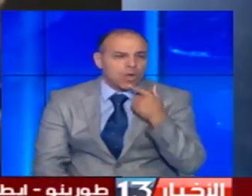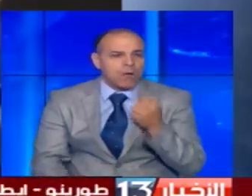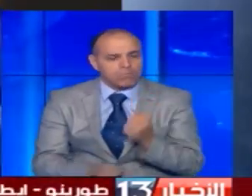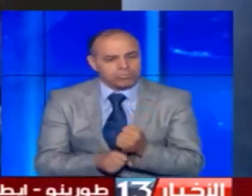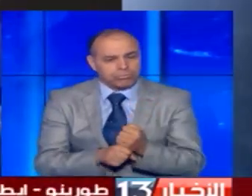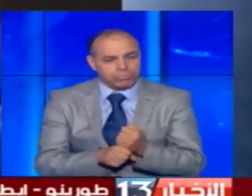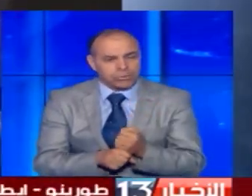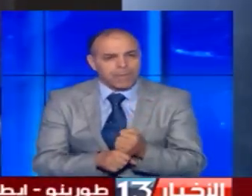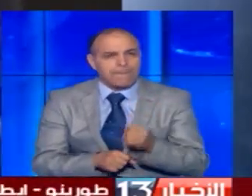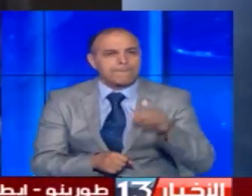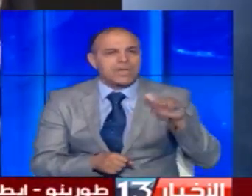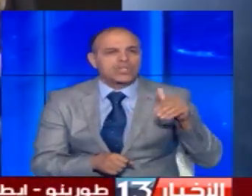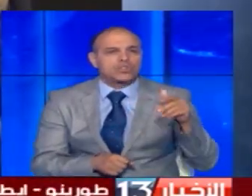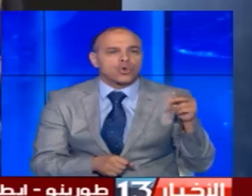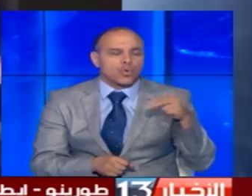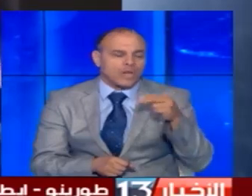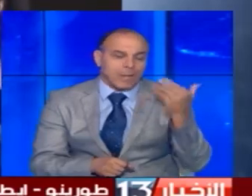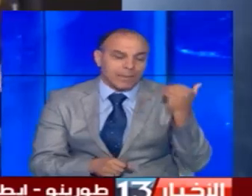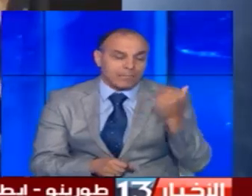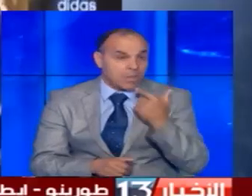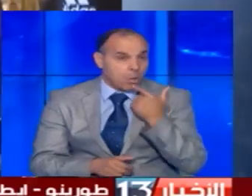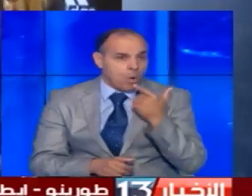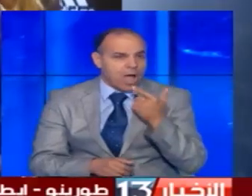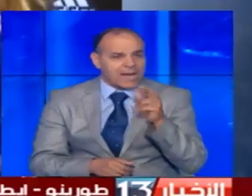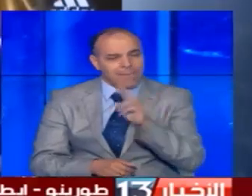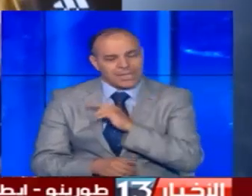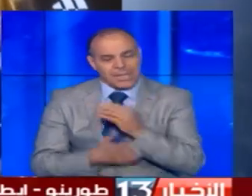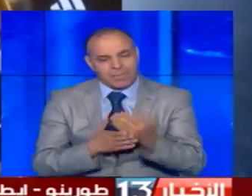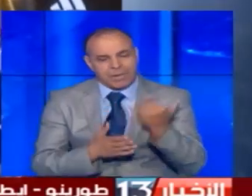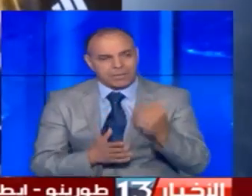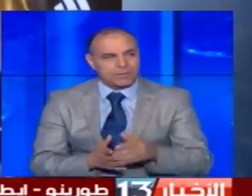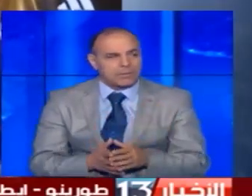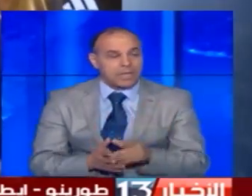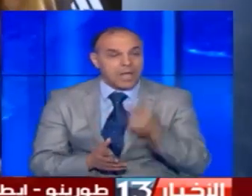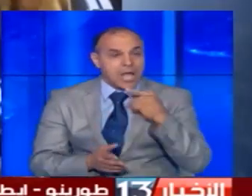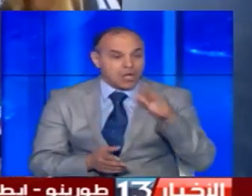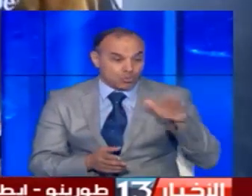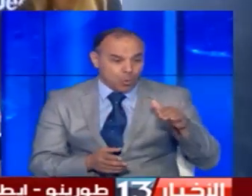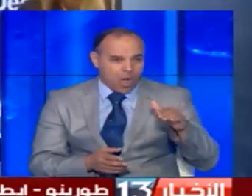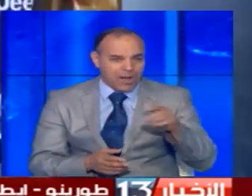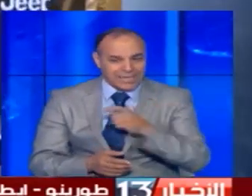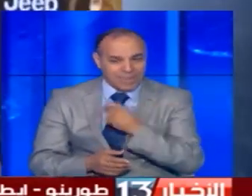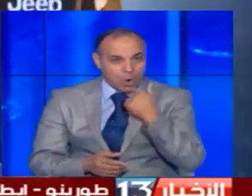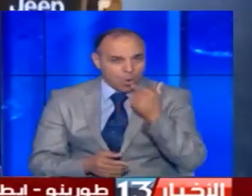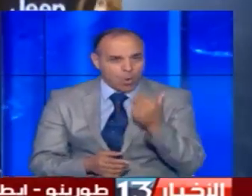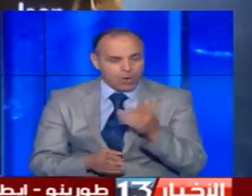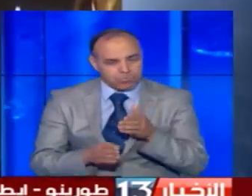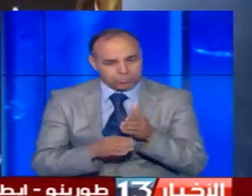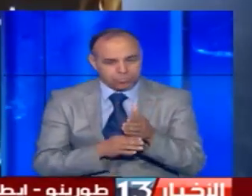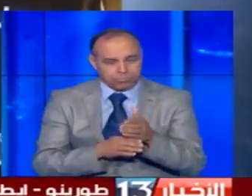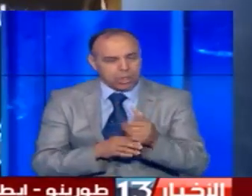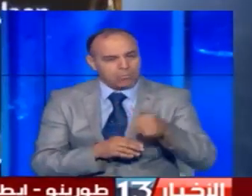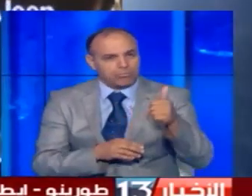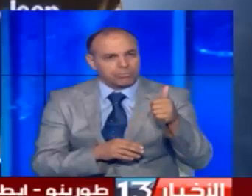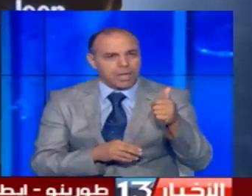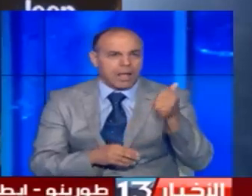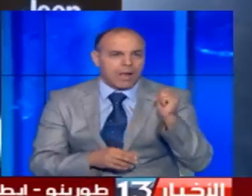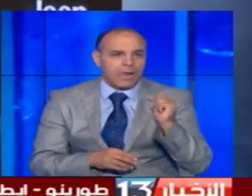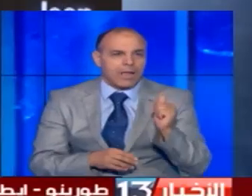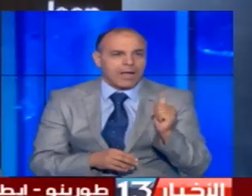مانشيستر يونايتد وريال مدريد وكان كريستيانو رونالدو قد اجتاز بنجاح